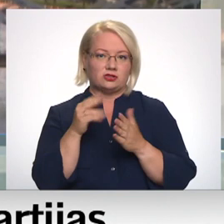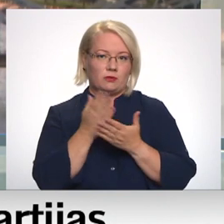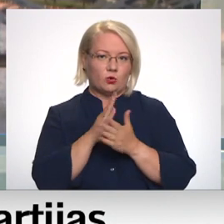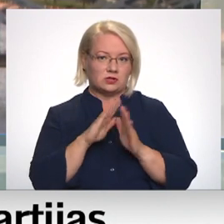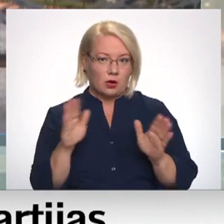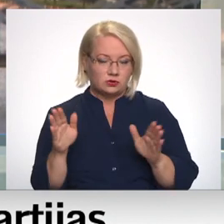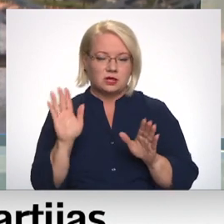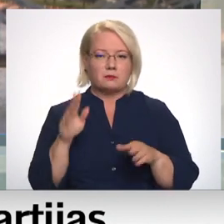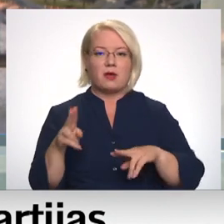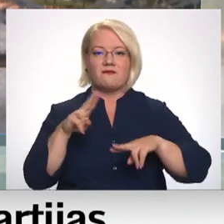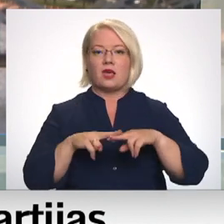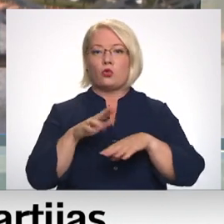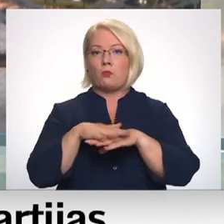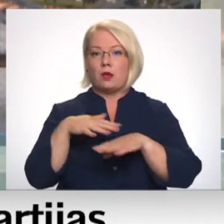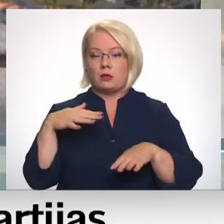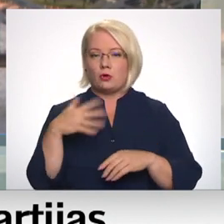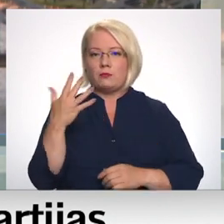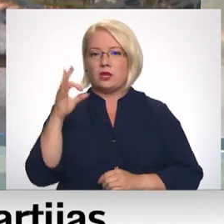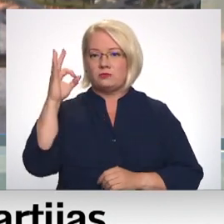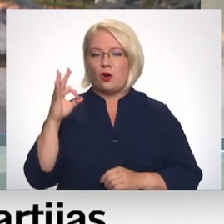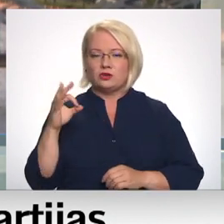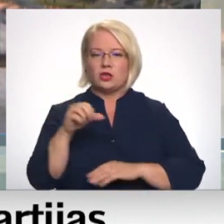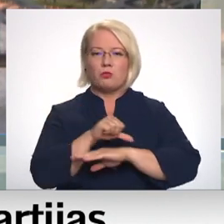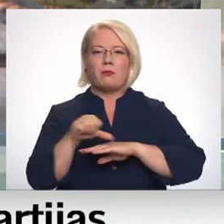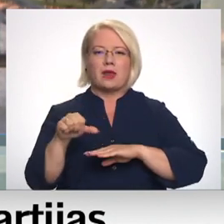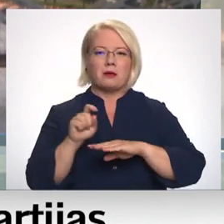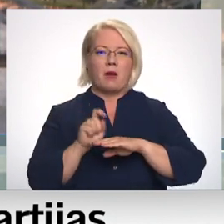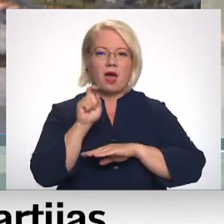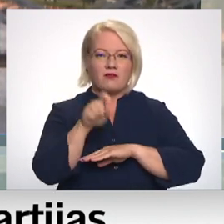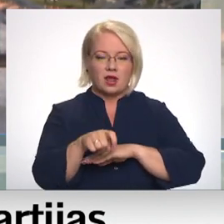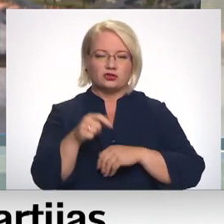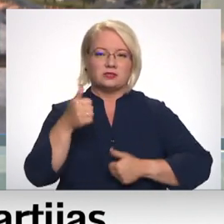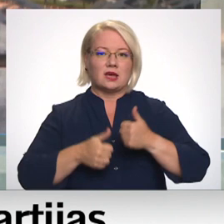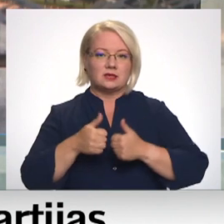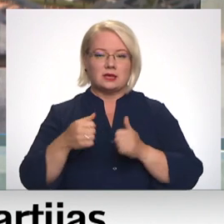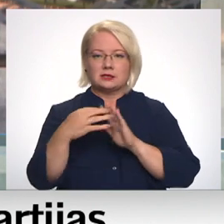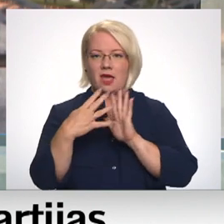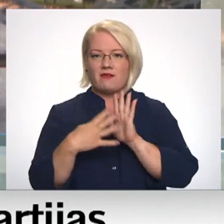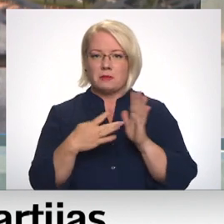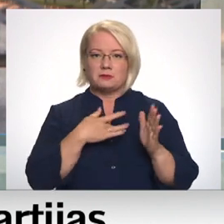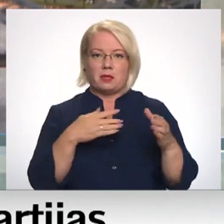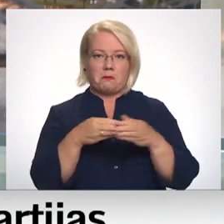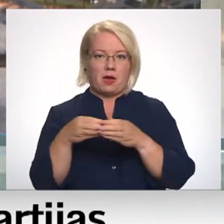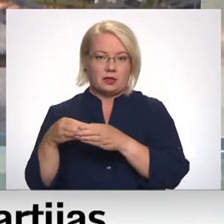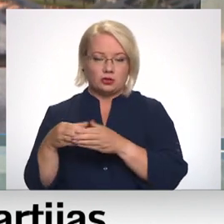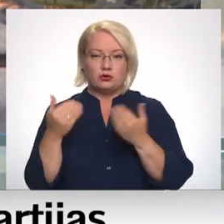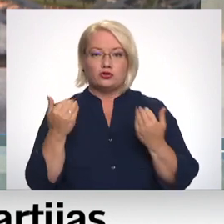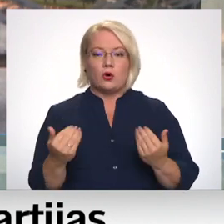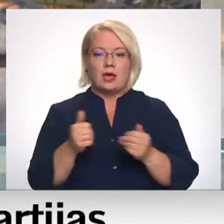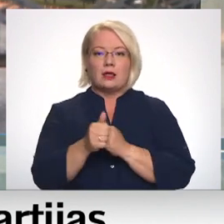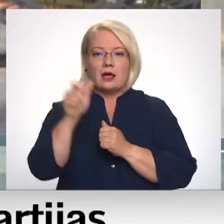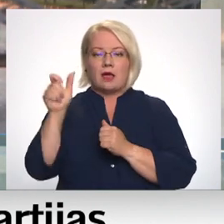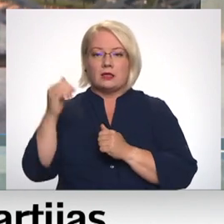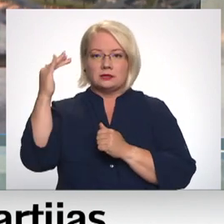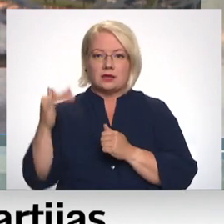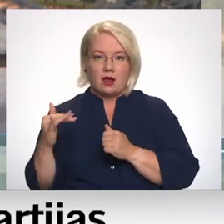noslēgusies. Par vietu parlamentā un 5% barjeras pārvarēšanu sacentīsies 19 partijas. Un šodien kandidātu sarakstus